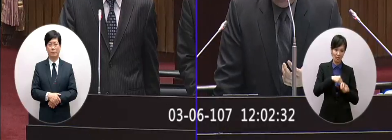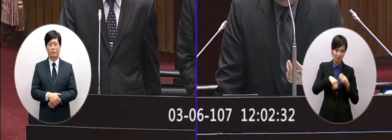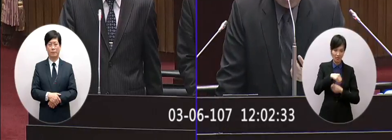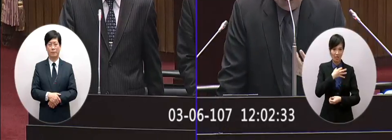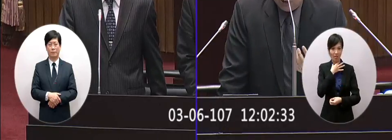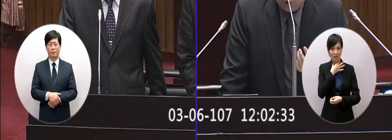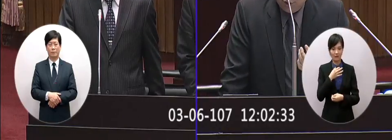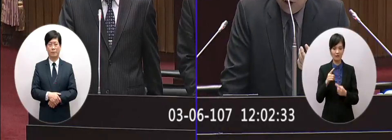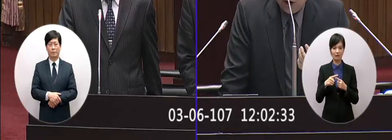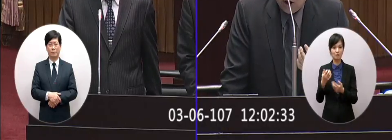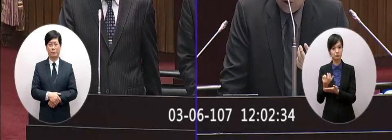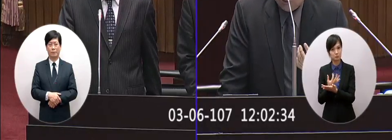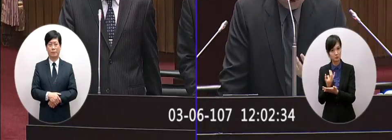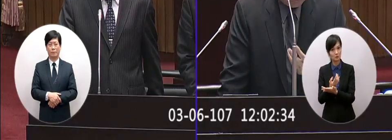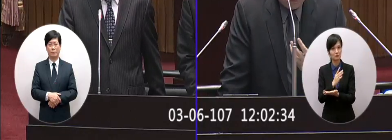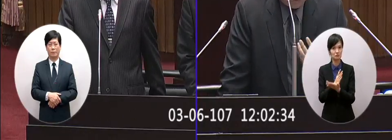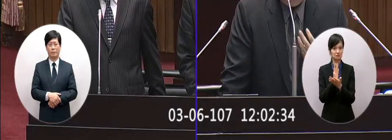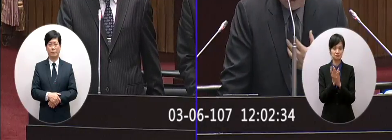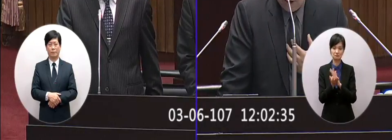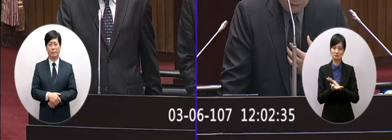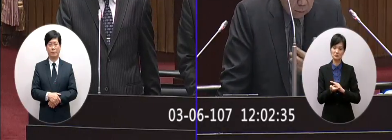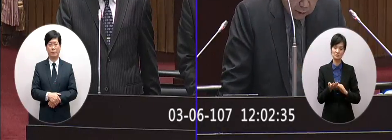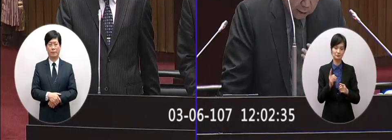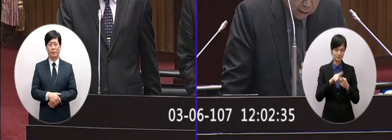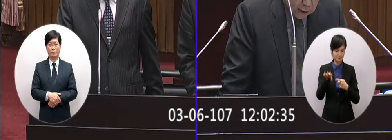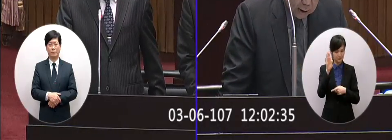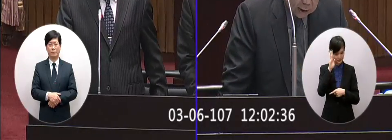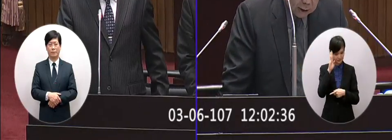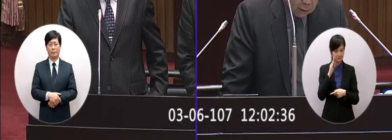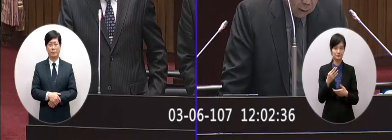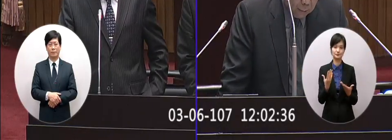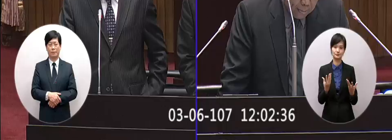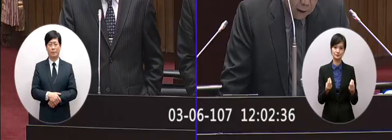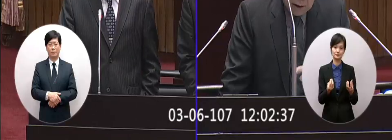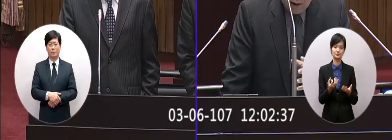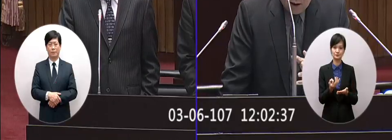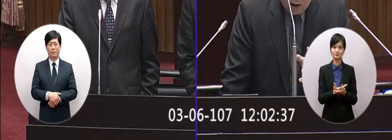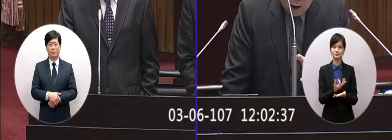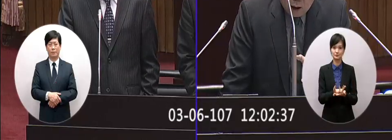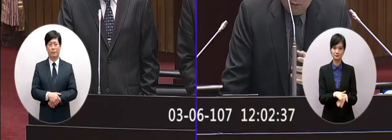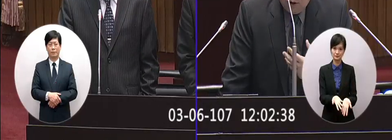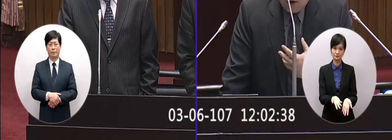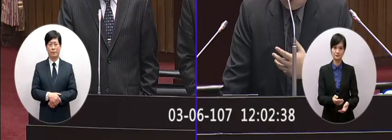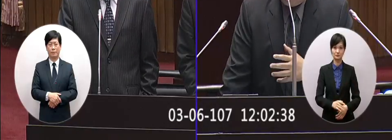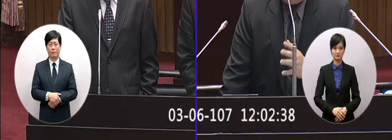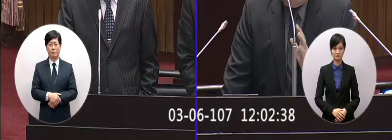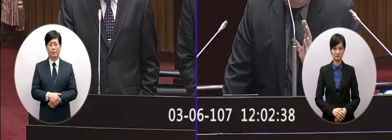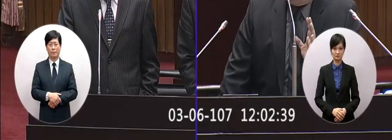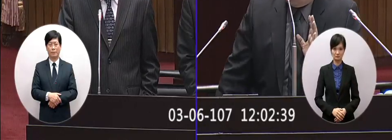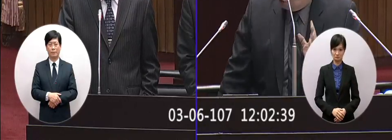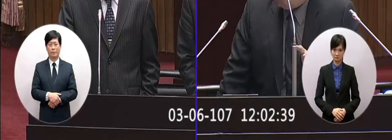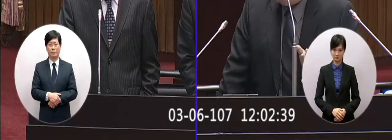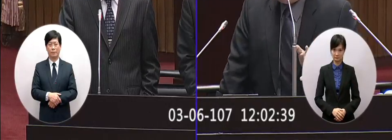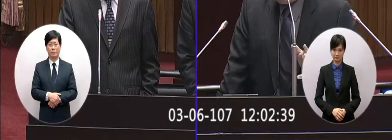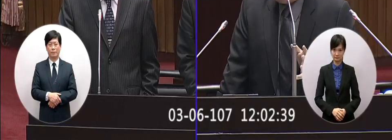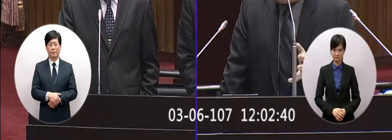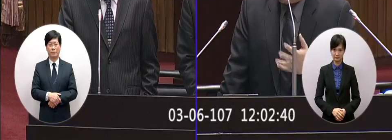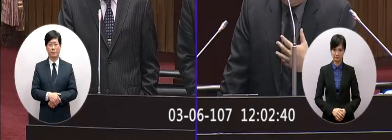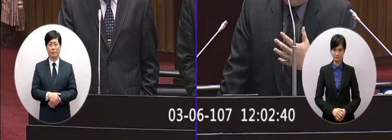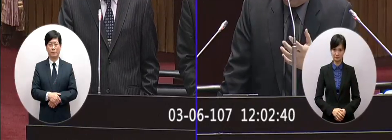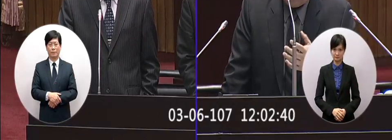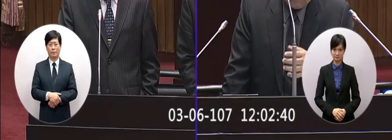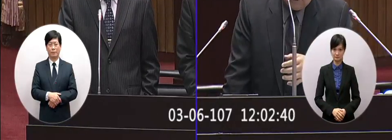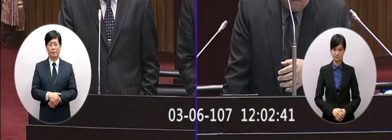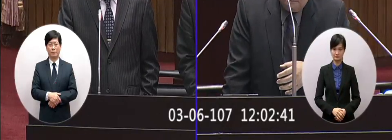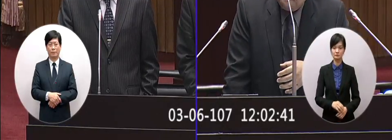不足，因为其他的就是说原因，我们就是没有这样子的一个情况。好，那我想跟院